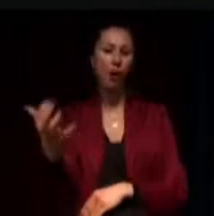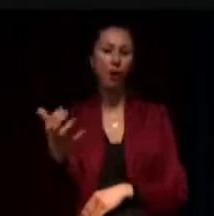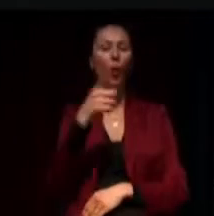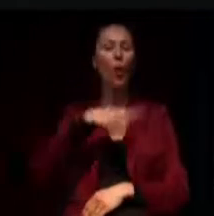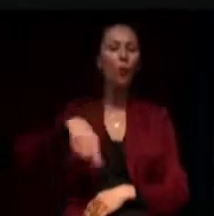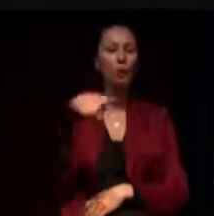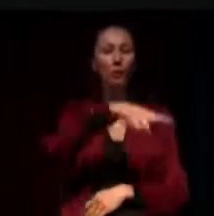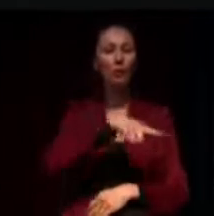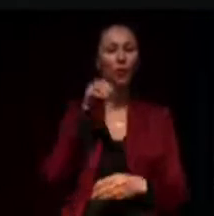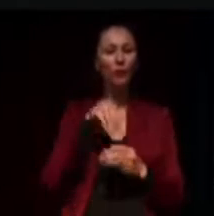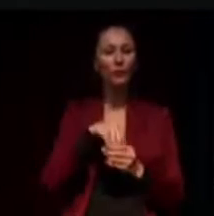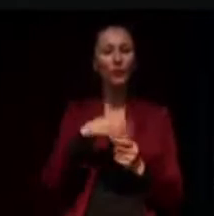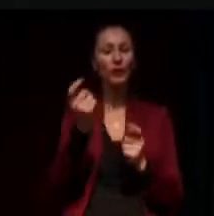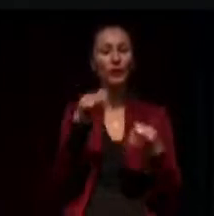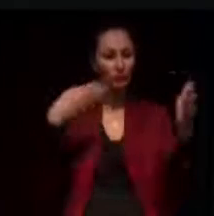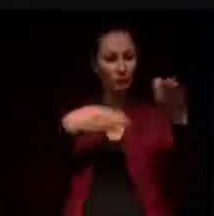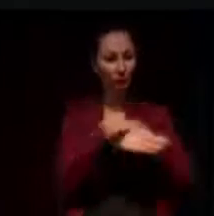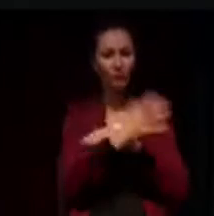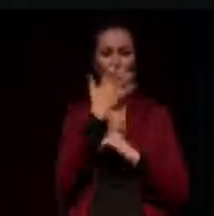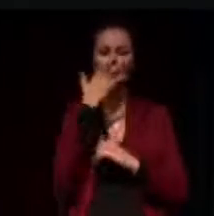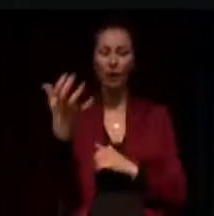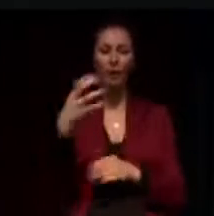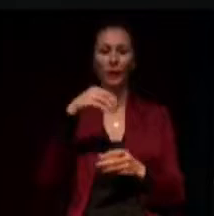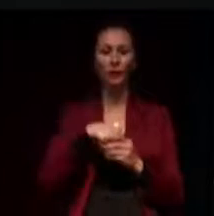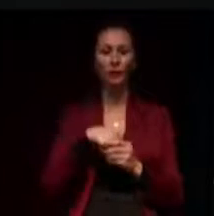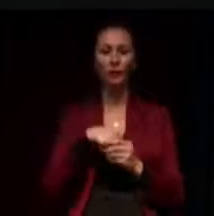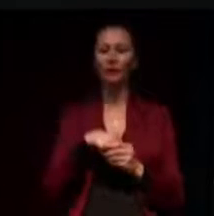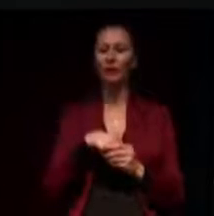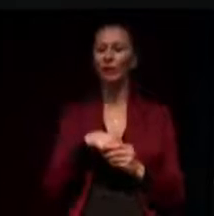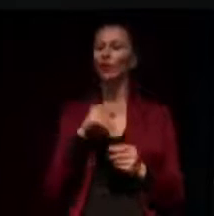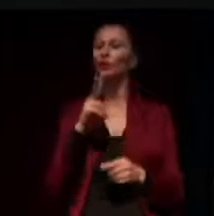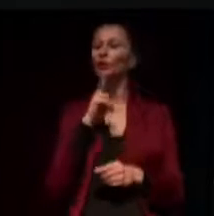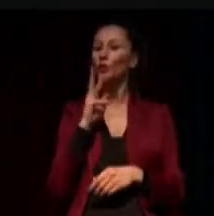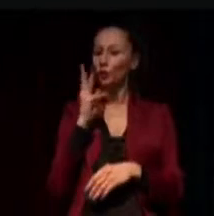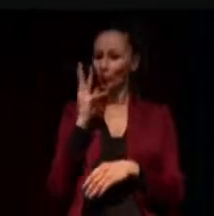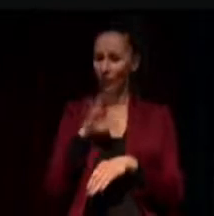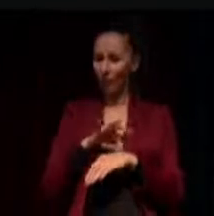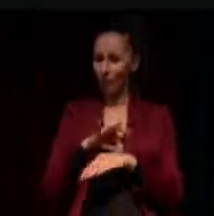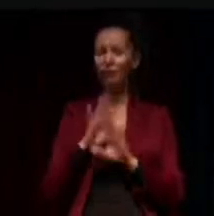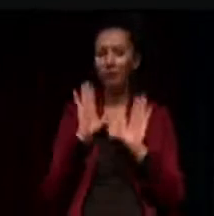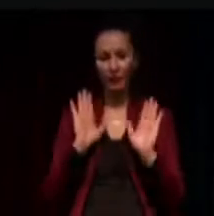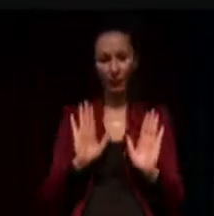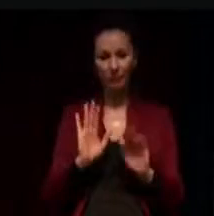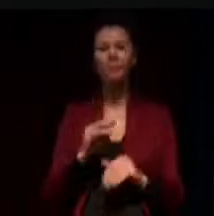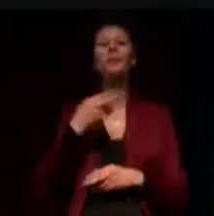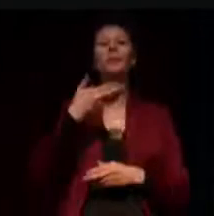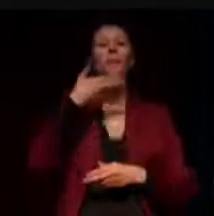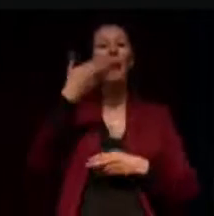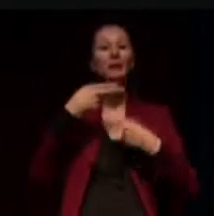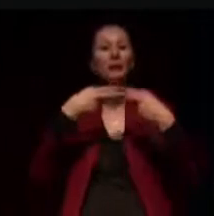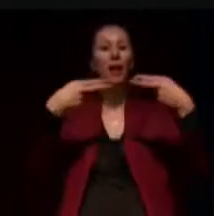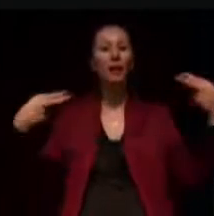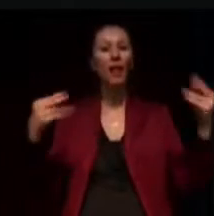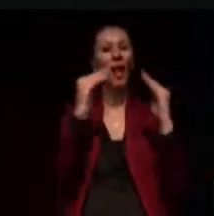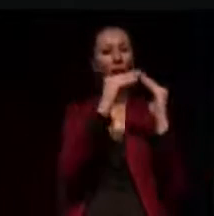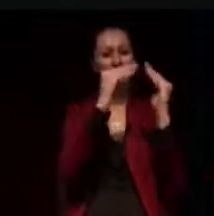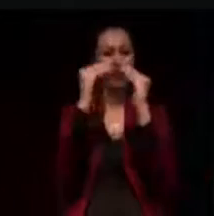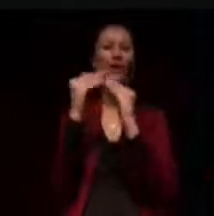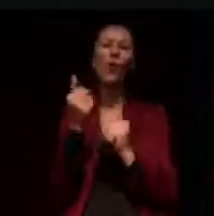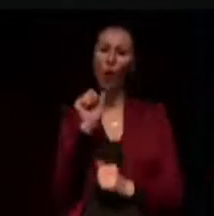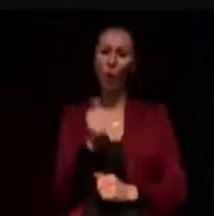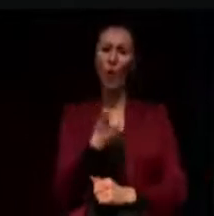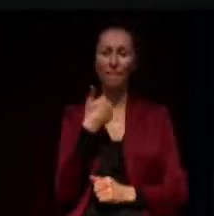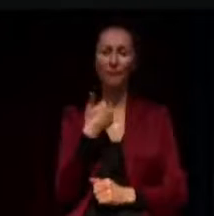ve orada onların istihdamını sağlamak. Sıra bir 30 dakika. Evet, hemen tamamlıyorum. Masal evleri belki ama önemli bir